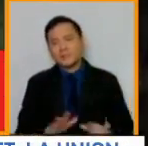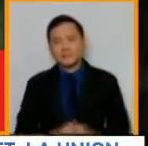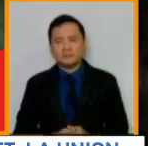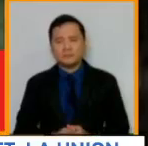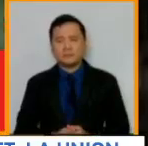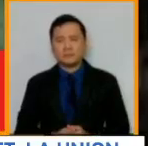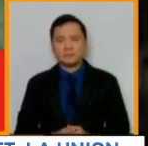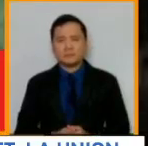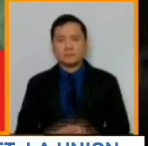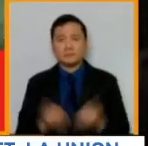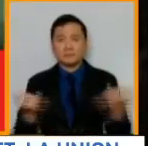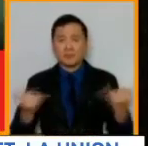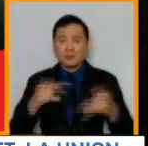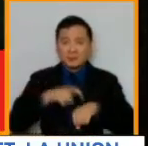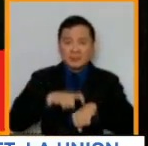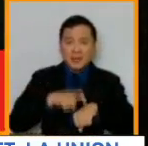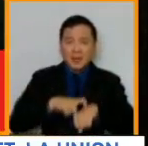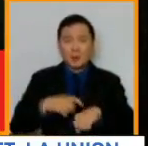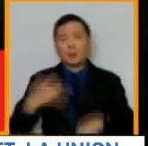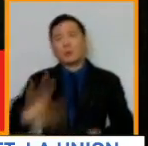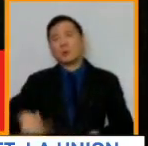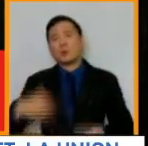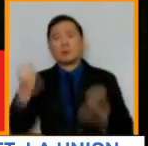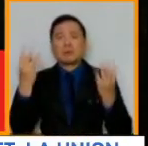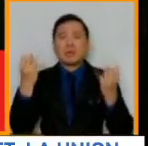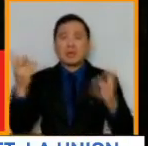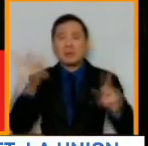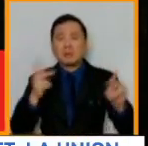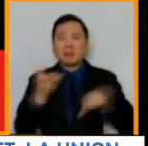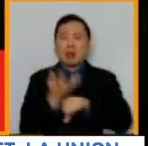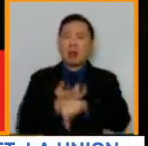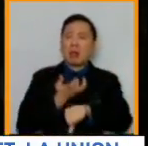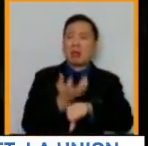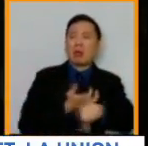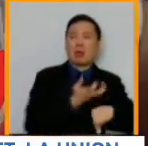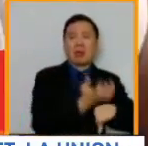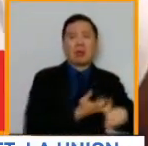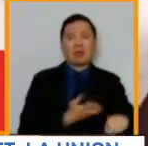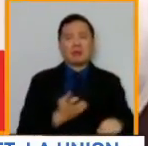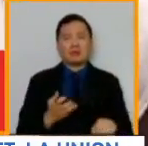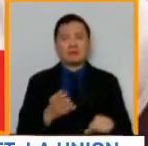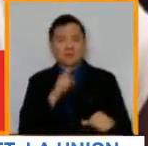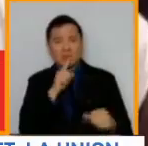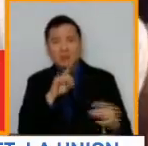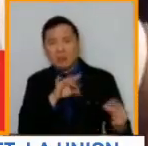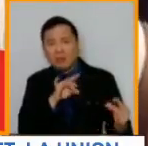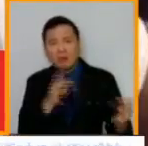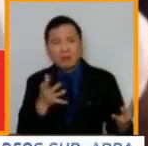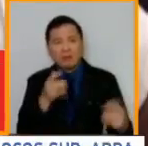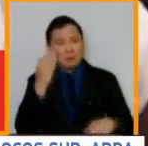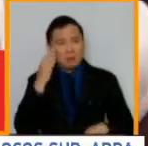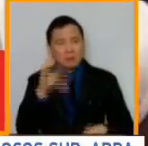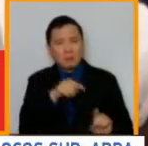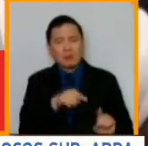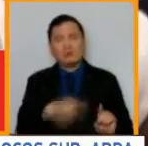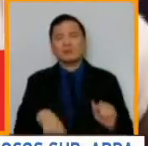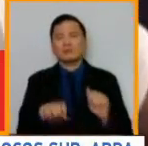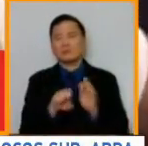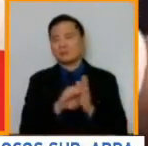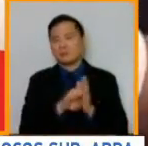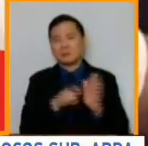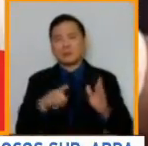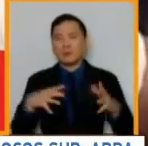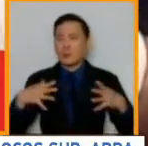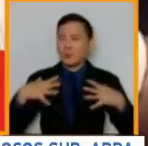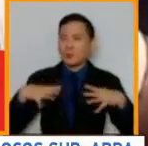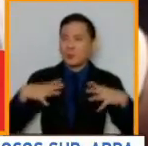marami na po talaga yung manloloko. So hindi niyo na po talaga kilala, minsan maayos yung suot. Minsan hindi naman, pero the